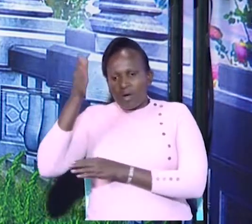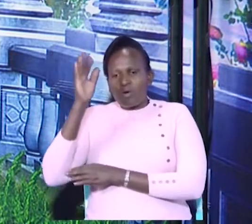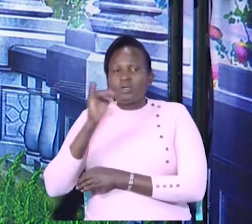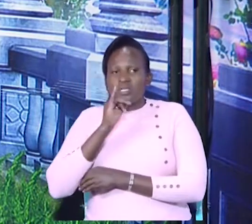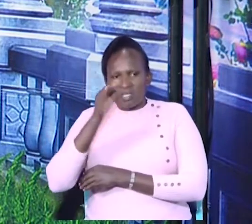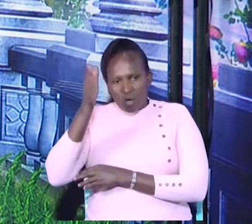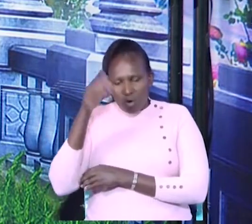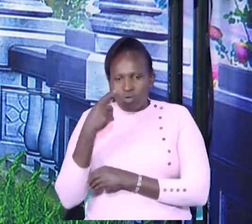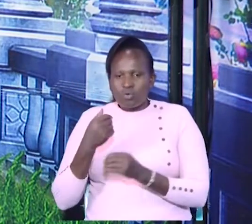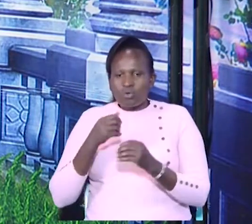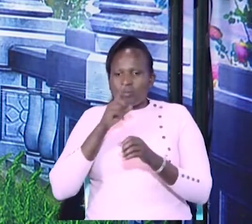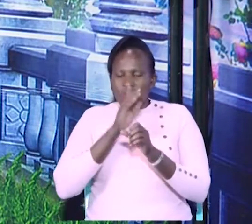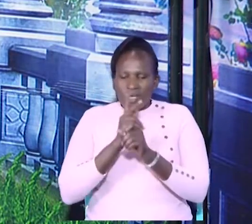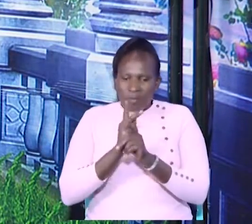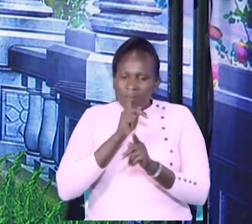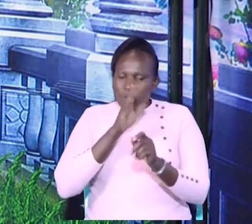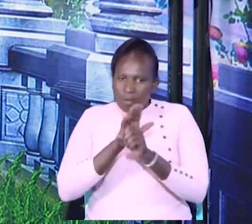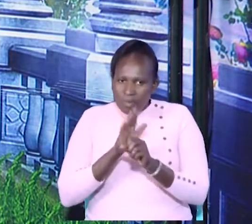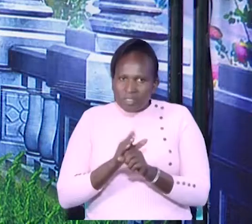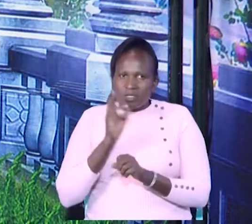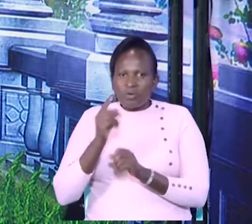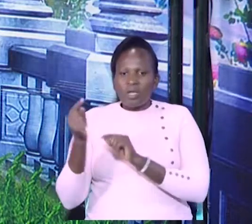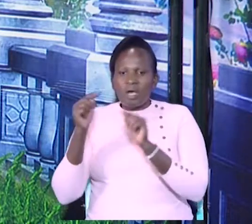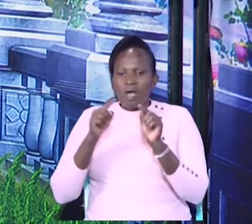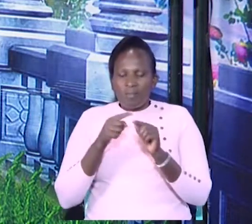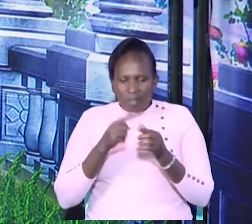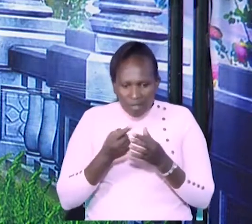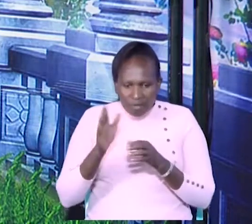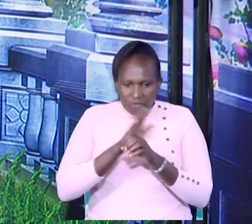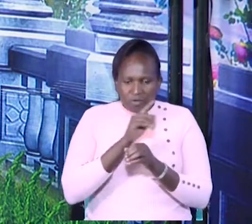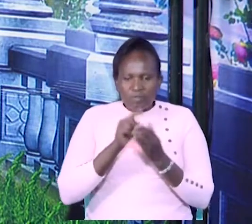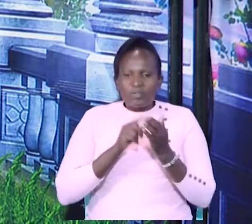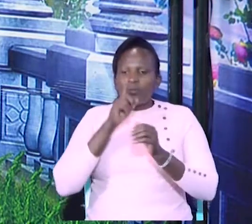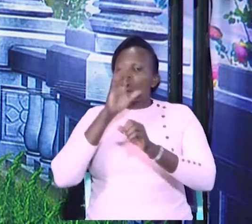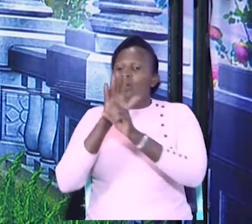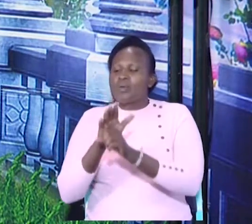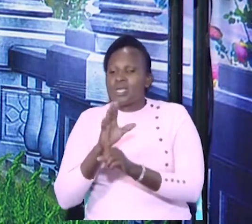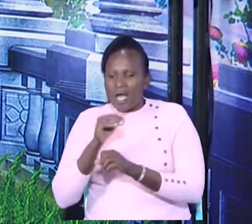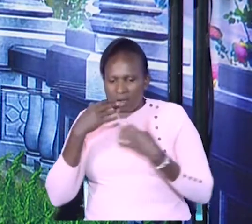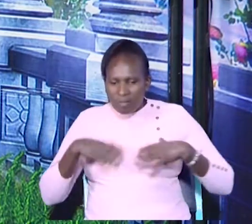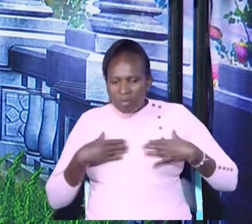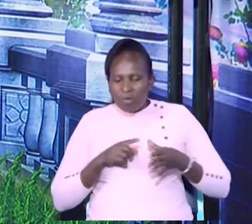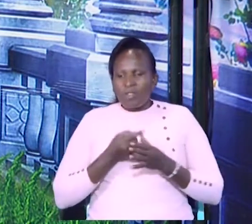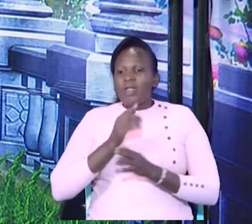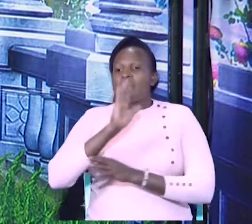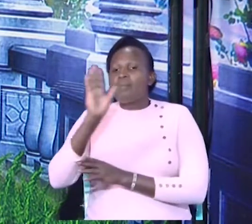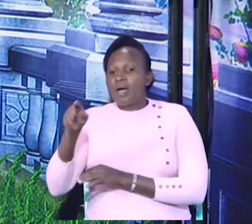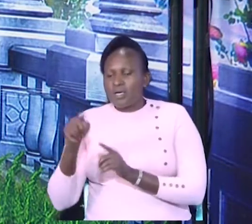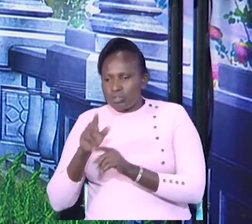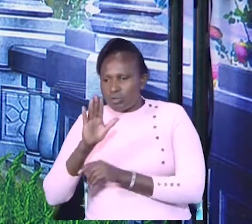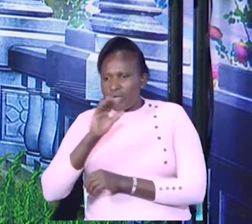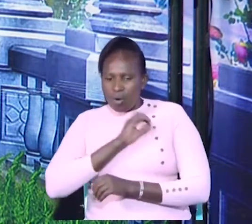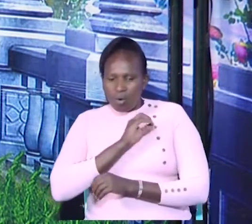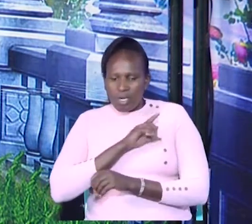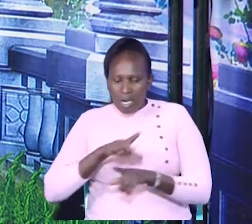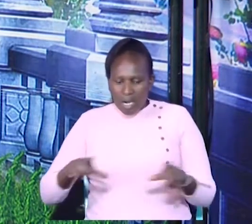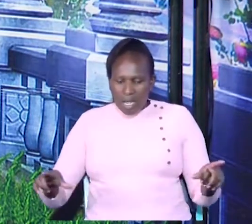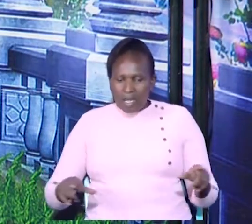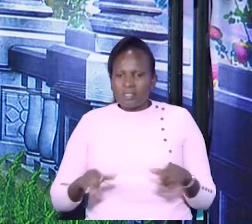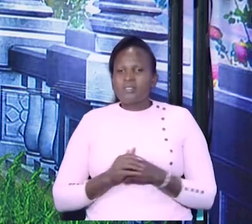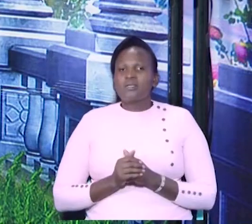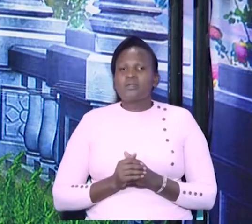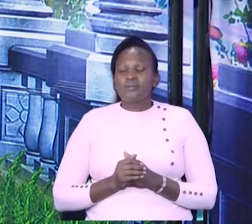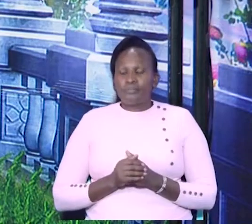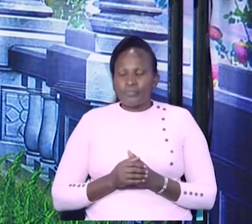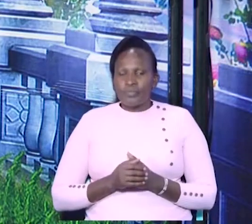who fulfill promises, akakuja na akafulfill that promise, na watu wakarudi into their own land. God made it possible